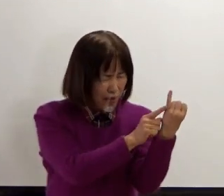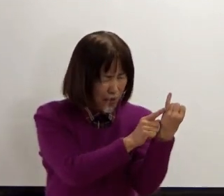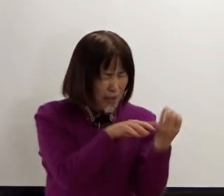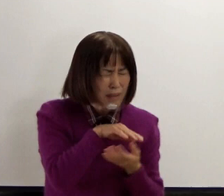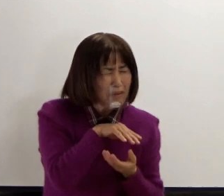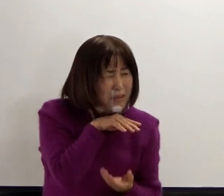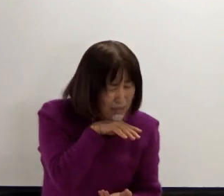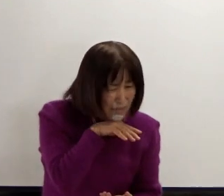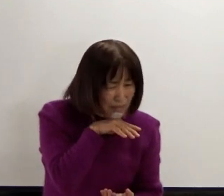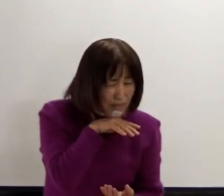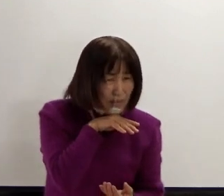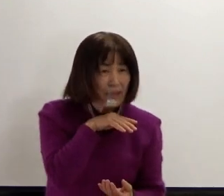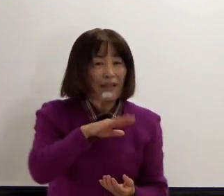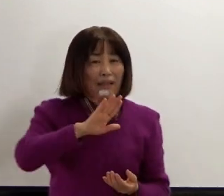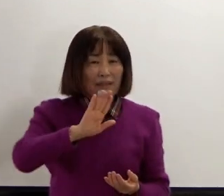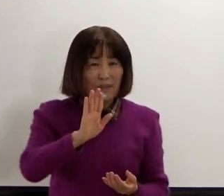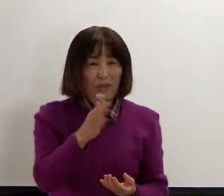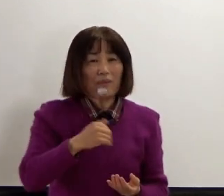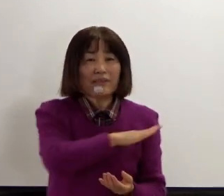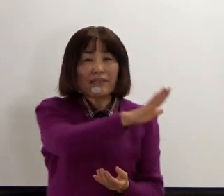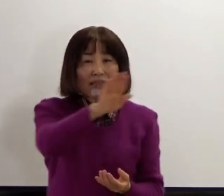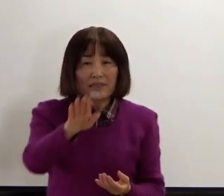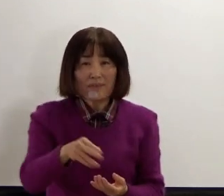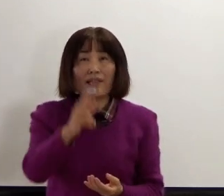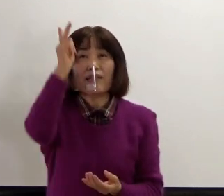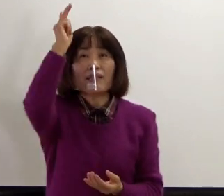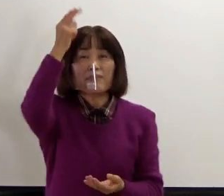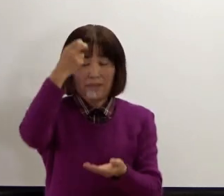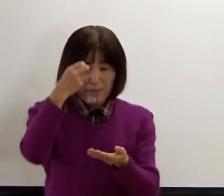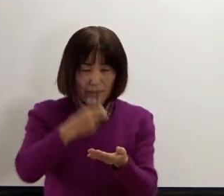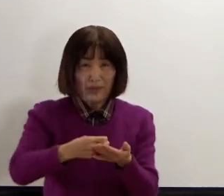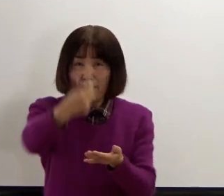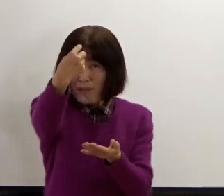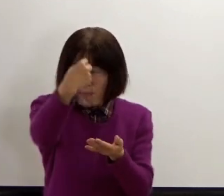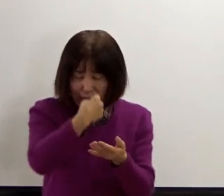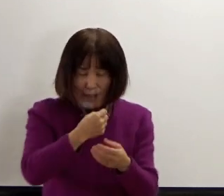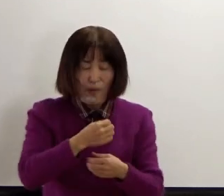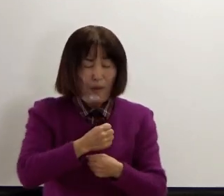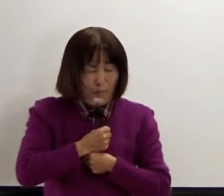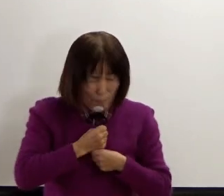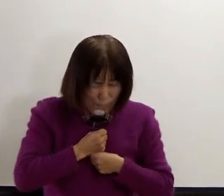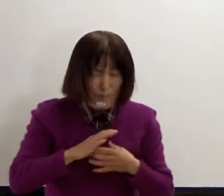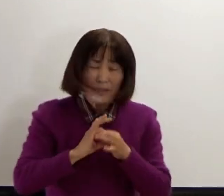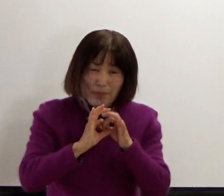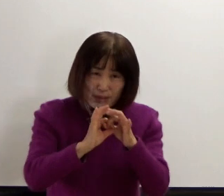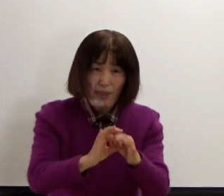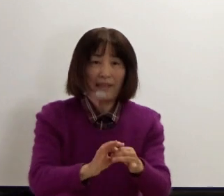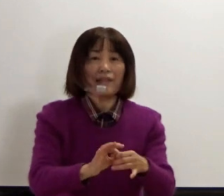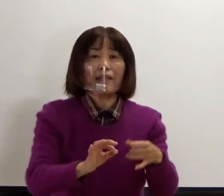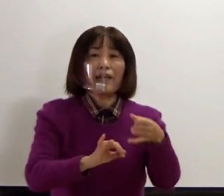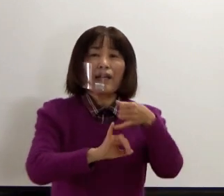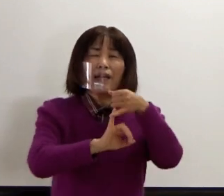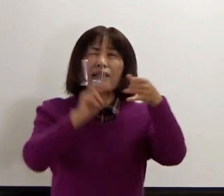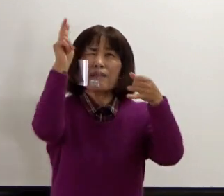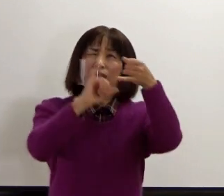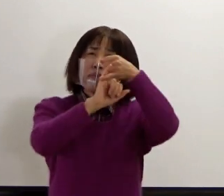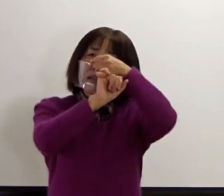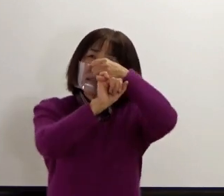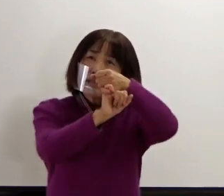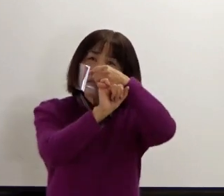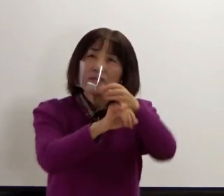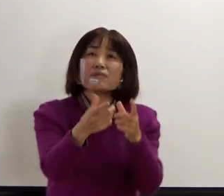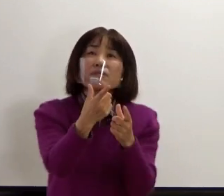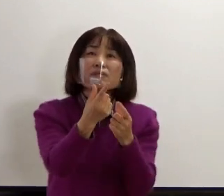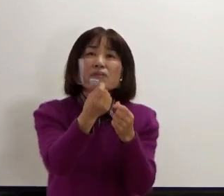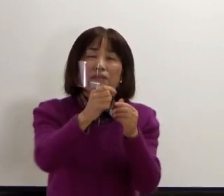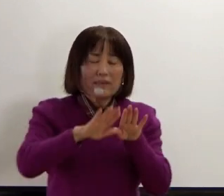ども、私たちはあなたの掟を必死で守っておりますと、ね、あなたの約束通り、祝福を与えてくださいと必死